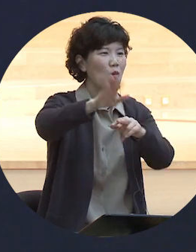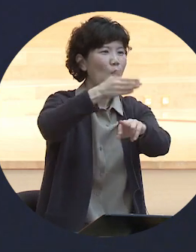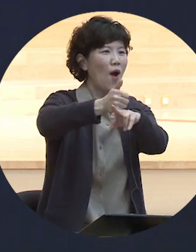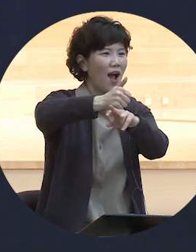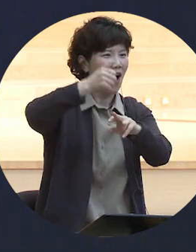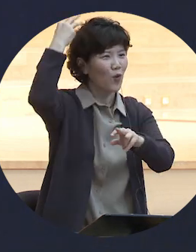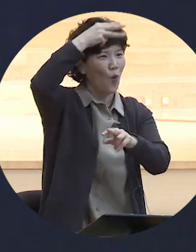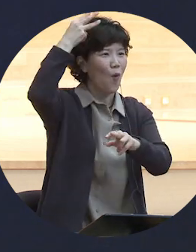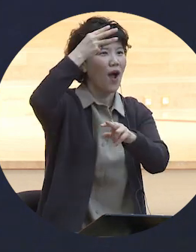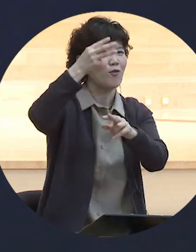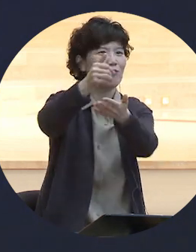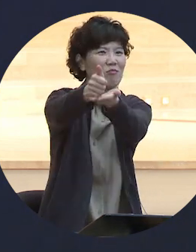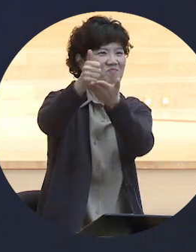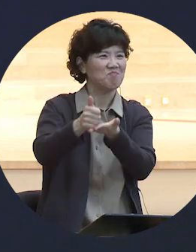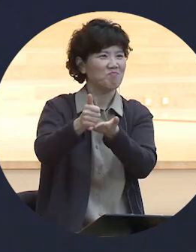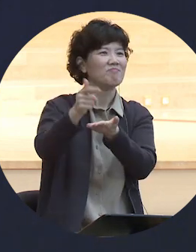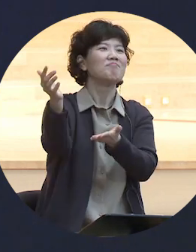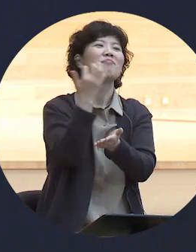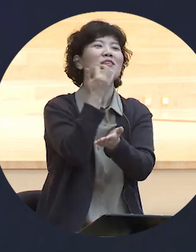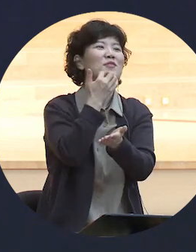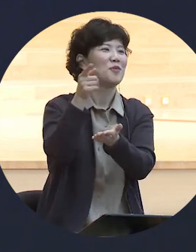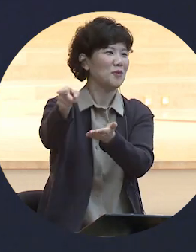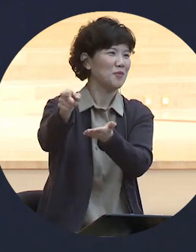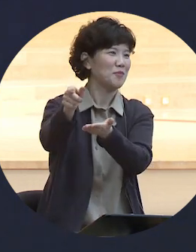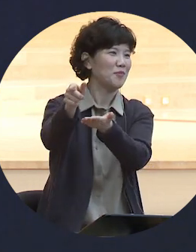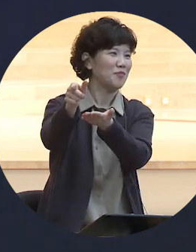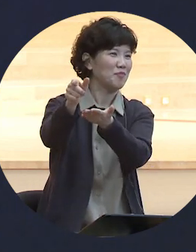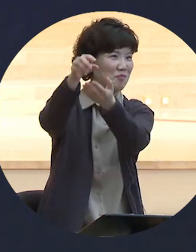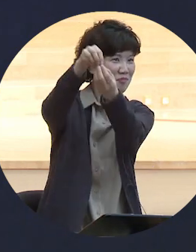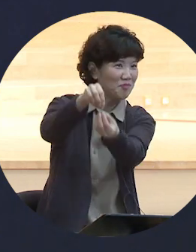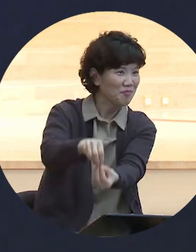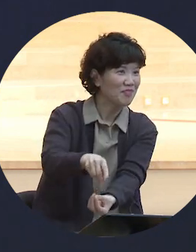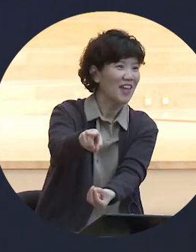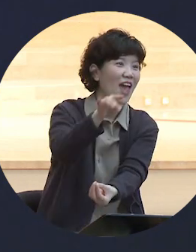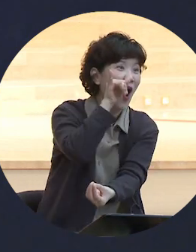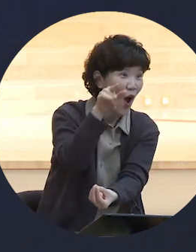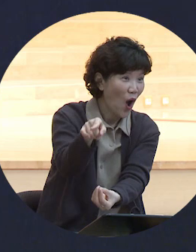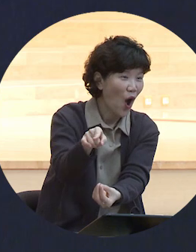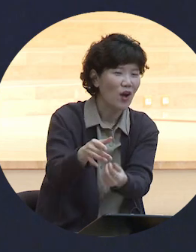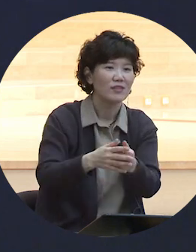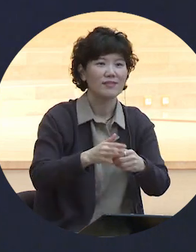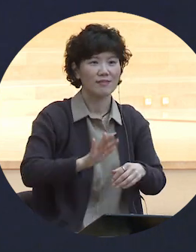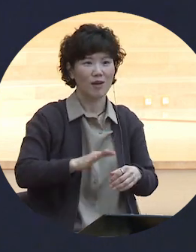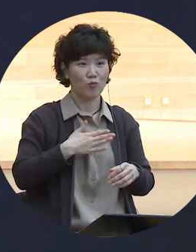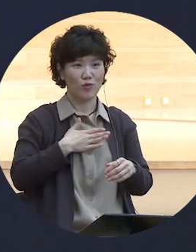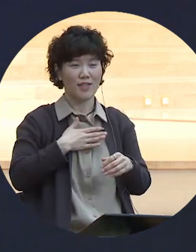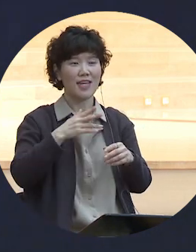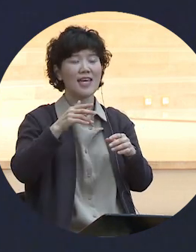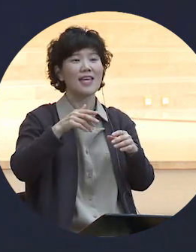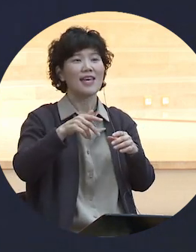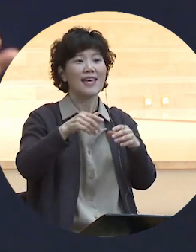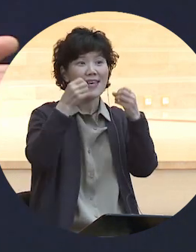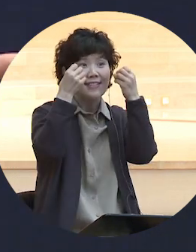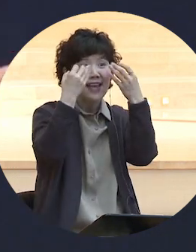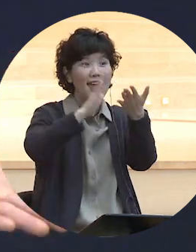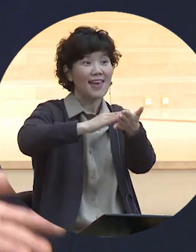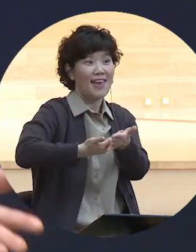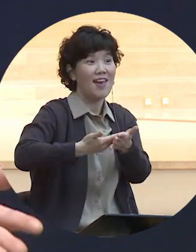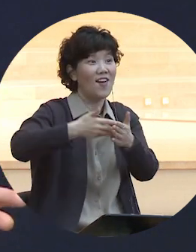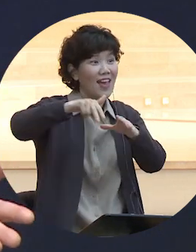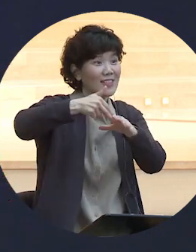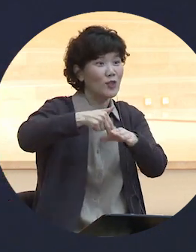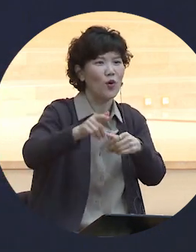오잖아요. 인간 베드로. 그러나 종교개혁 이래로 개신교는 이 반석은 인간 베드로가